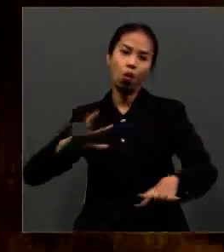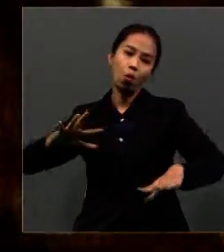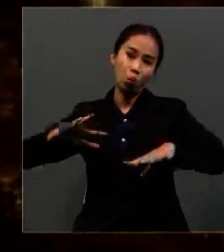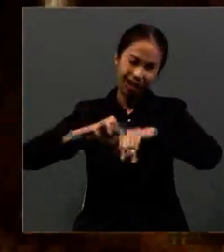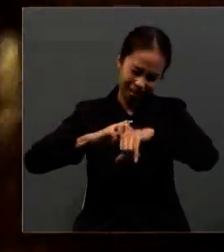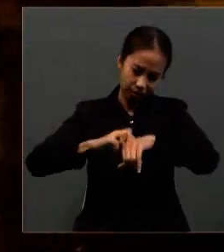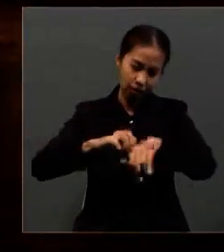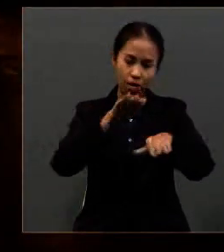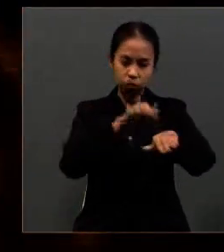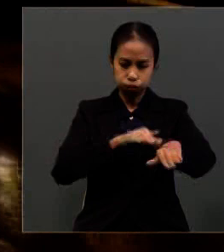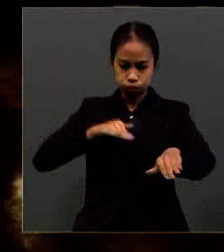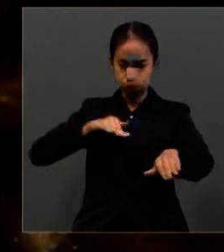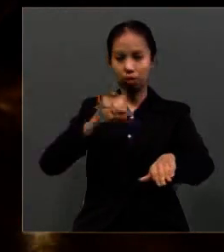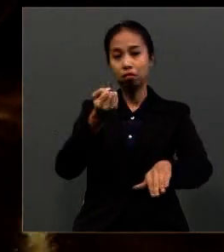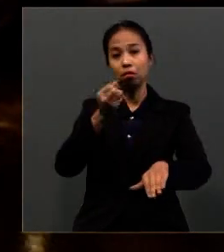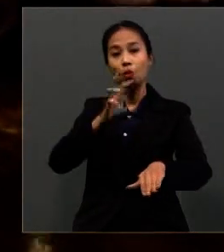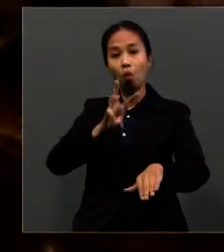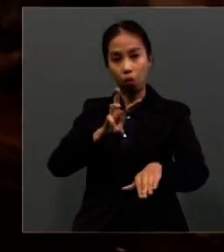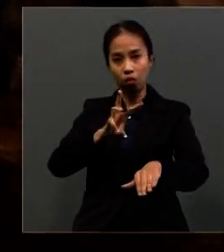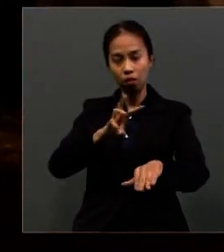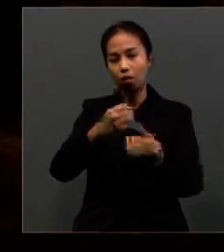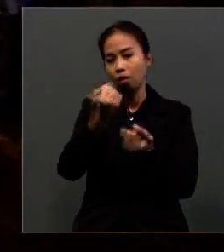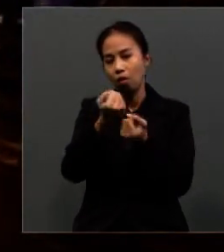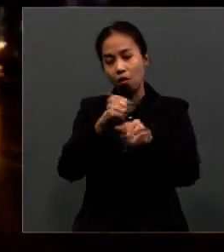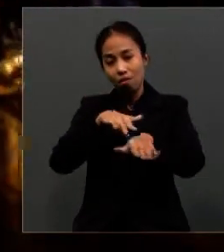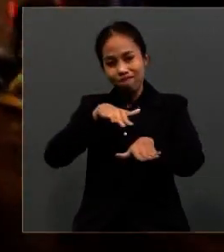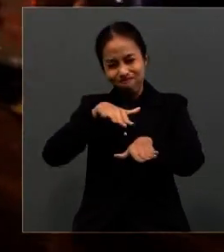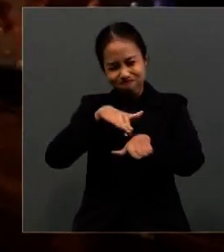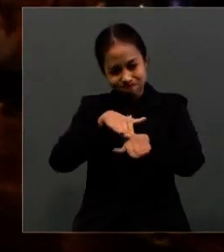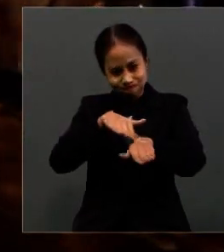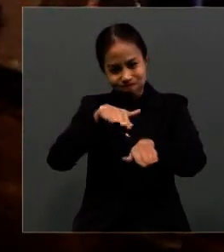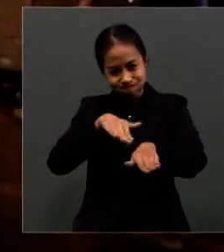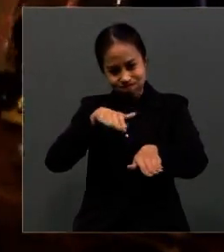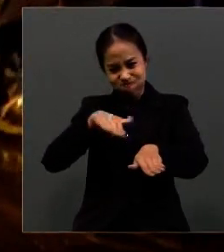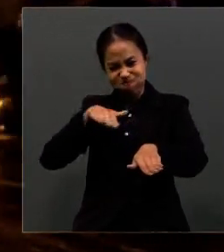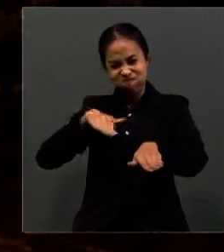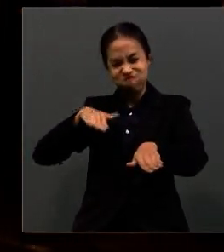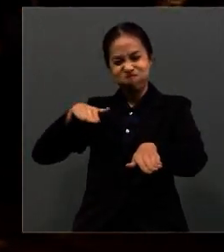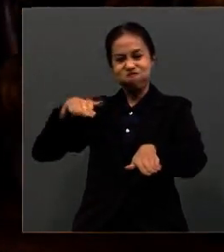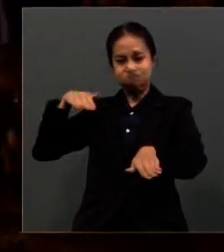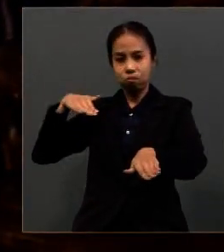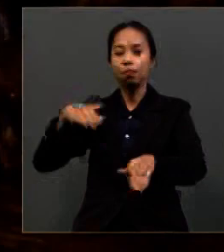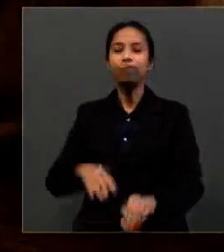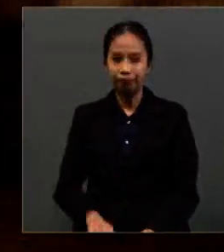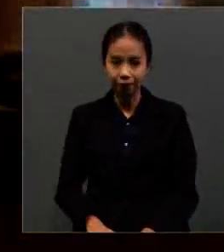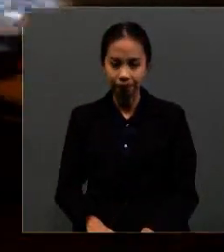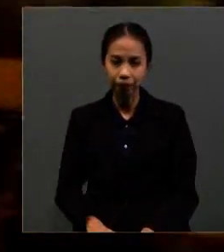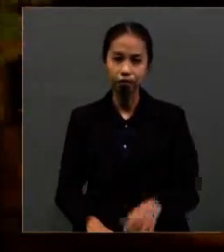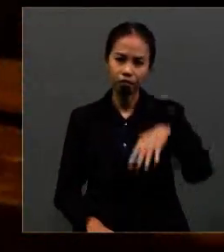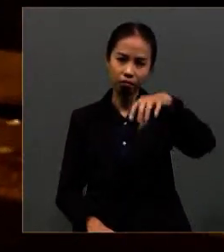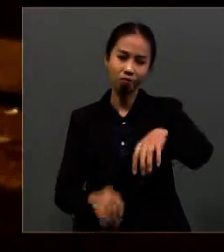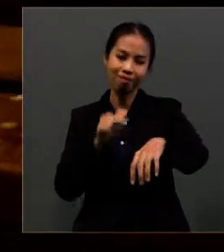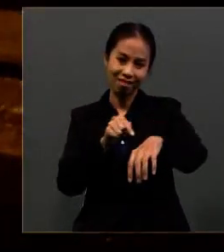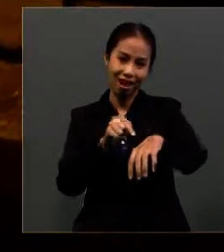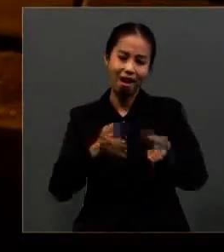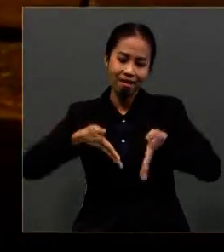ะ16คันรวดแบบนี้ขาเข้ากรุงเทพค่ะรถติดอย่างหนักทีเดียวนะคะ ซึ่งจุดที่เกิดเหตุอย่างที่บอกไปเนี่ยเป็นขา